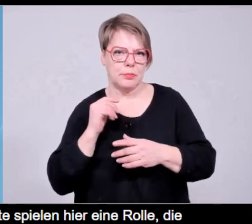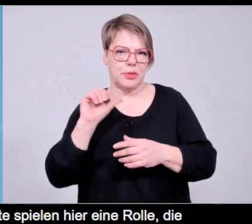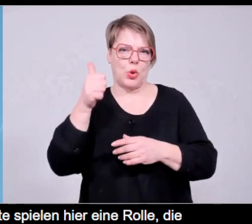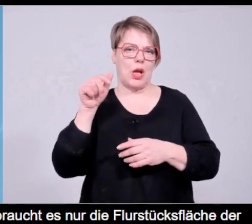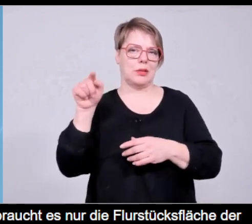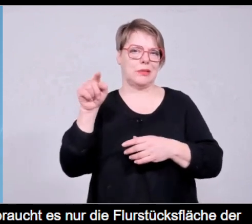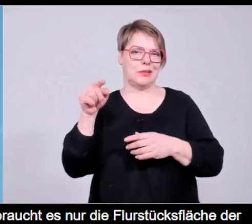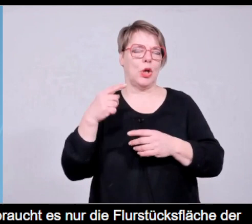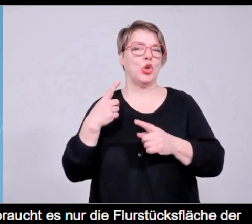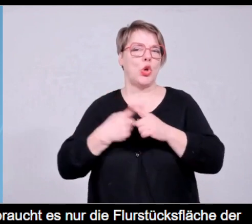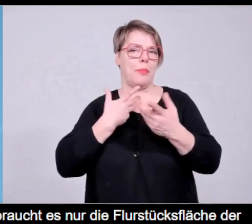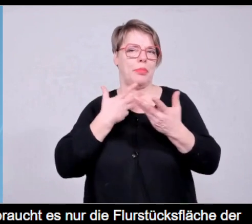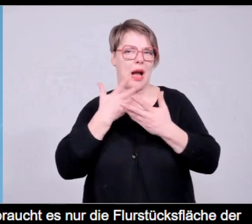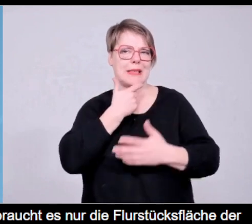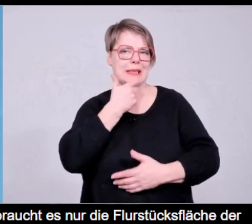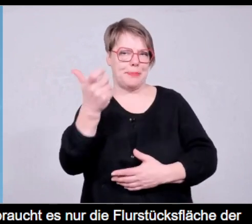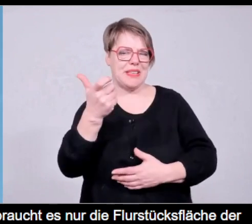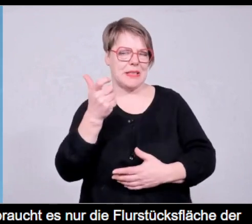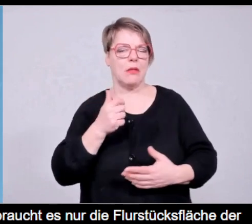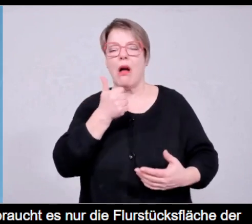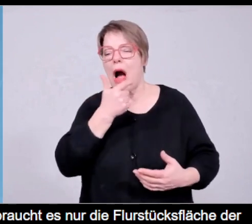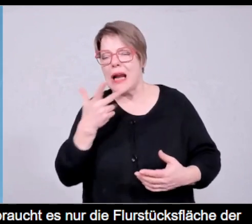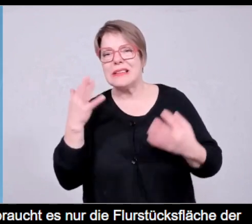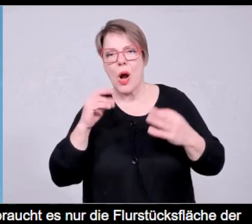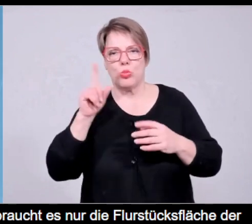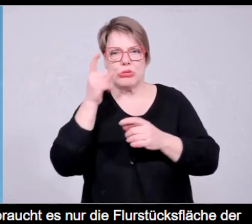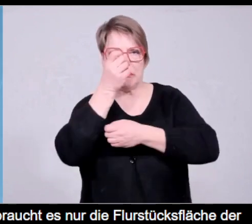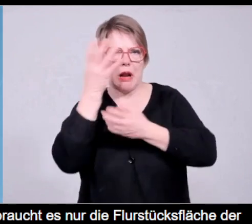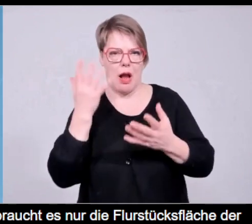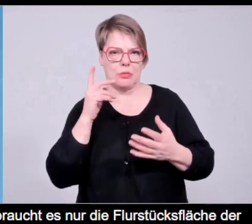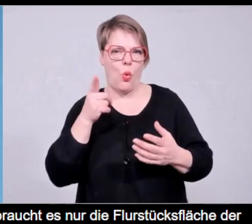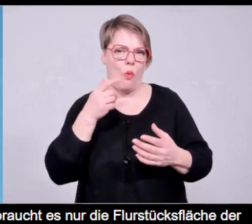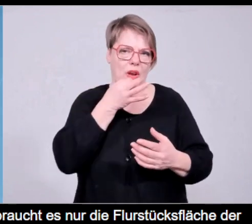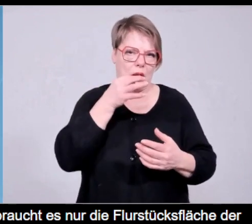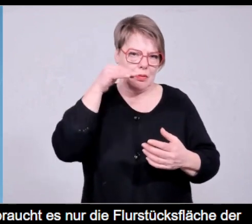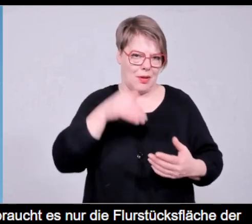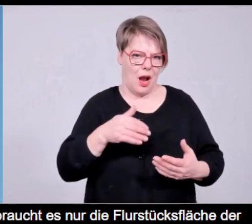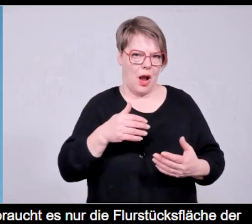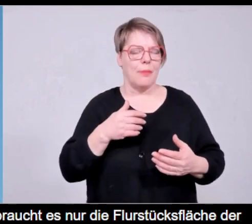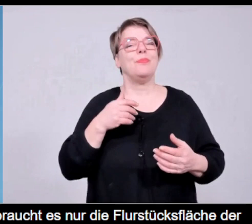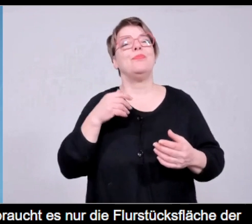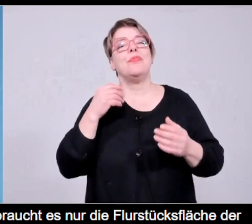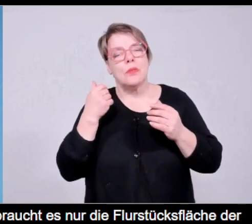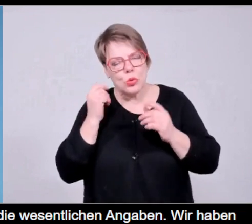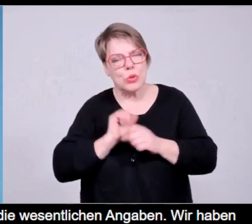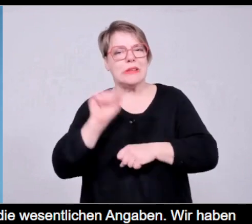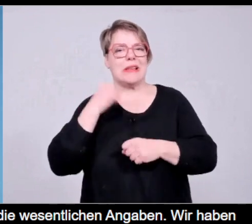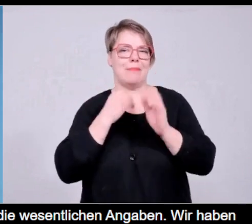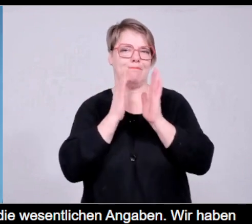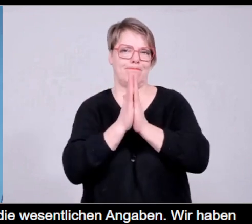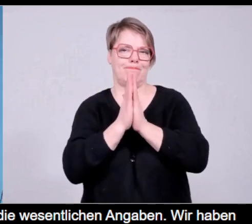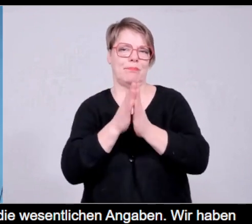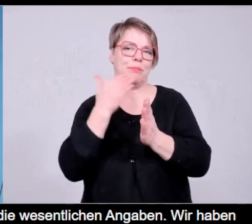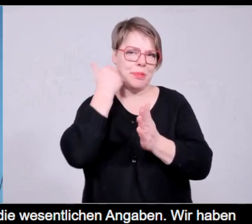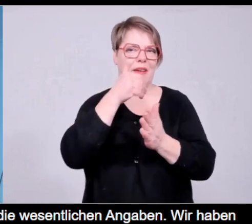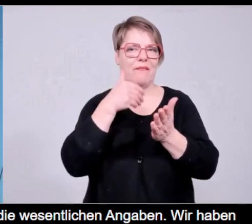Vielen Dank. Kommen wir zu Ihren Fragen. Den Anfang macht Julian von Löwis vom Bayerischen Fernsehen. Eine Nachfrage, Herr Herrmann, zu den